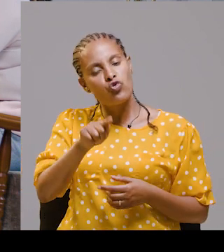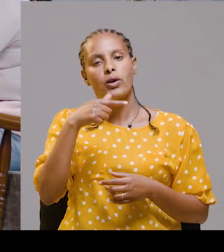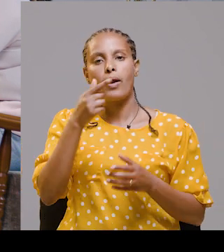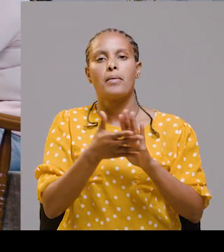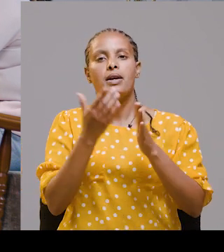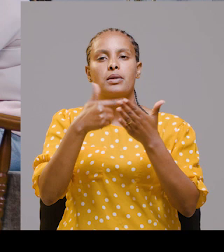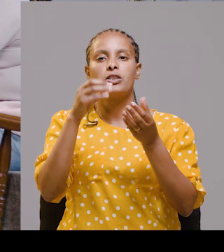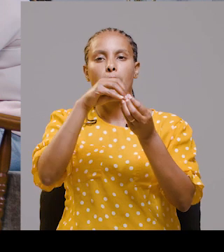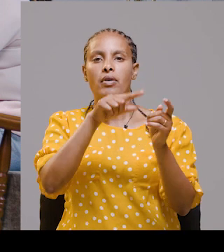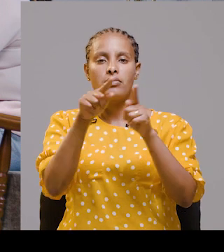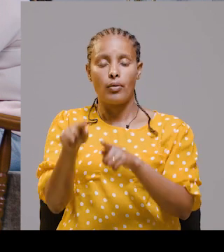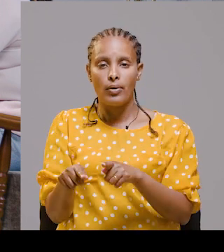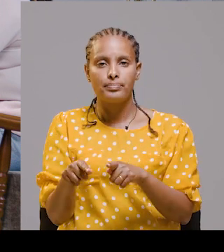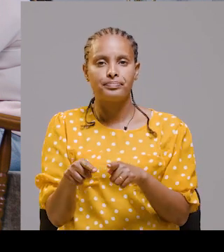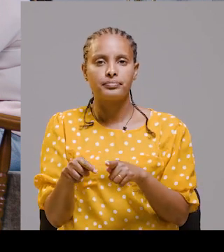ባለፈ ደግሞ